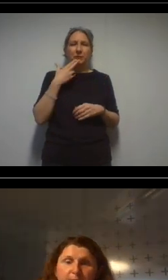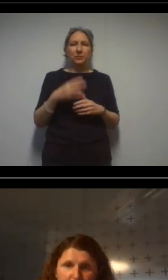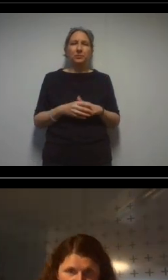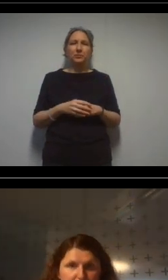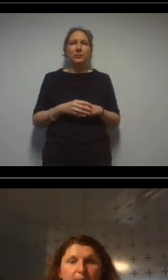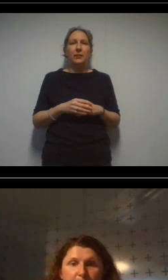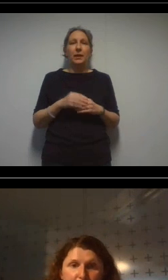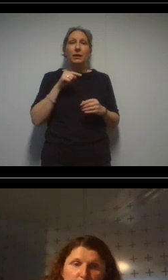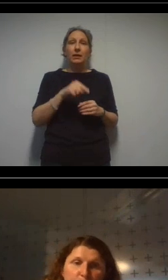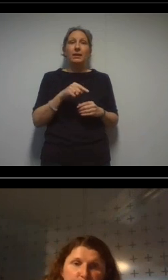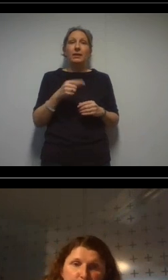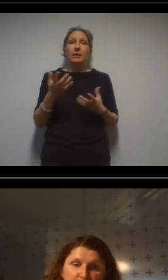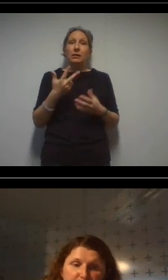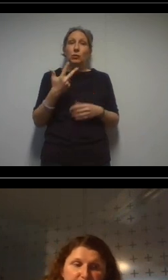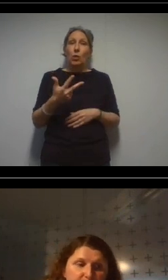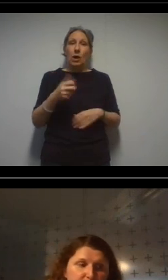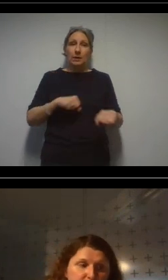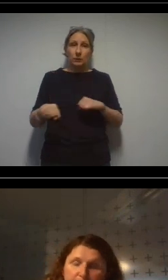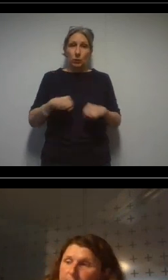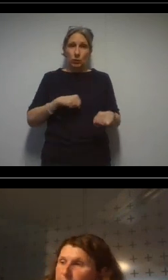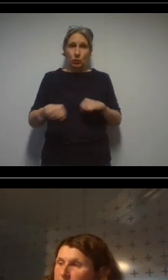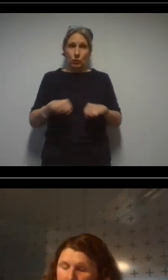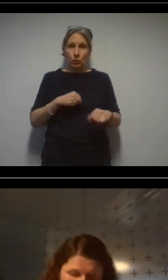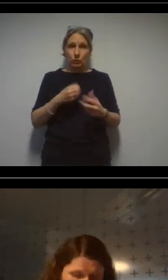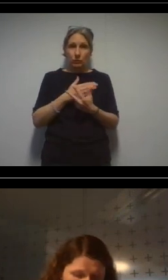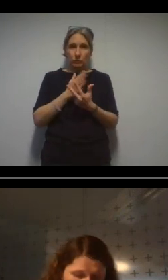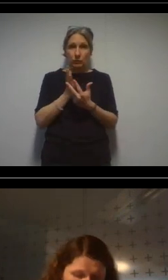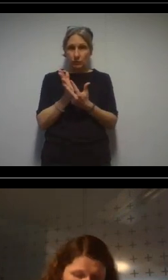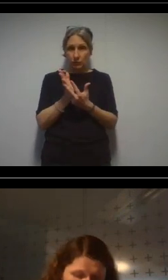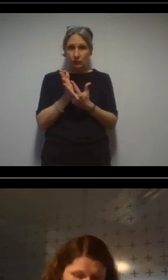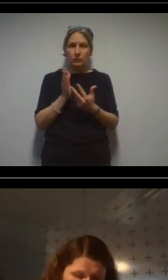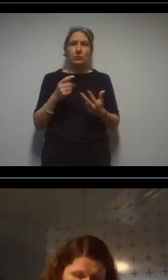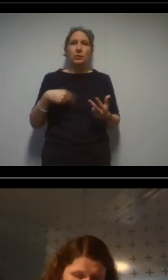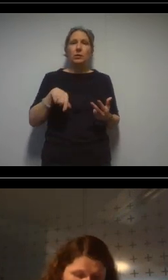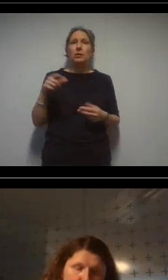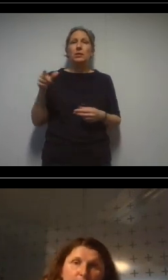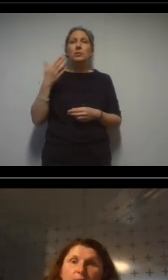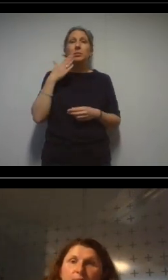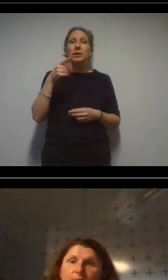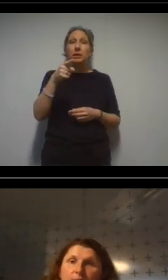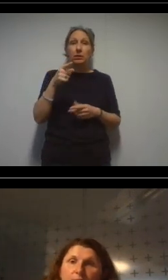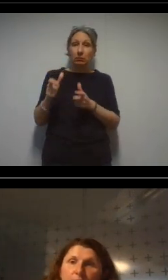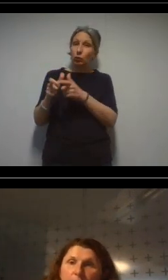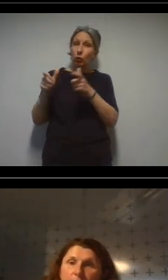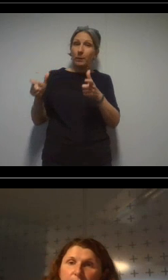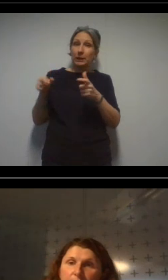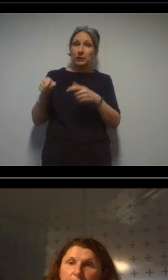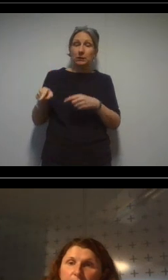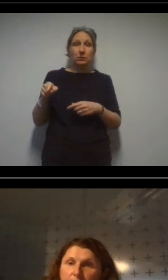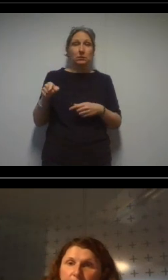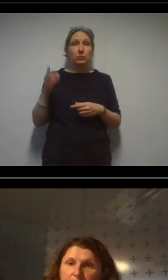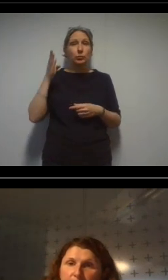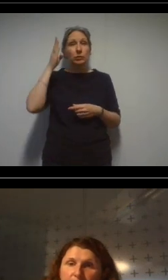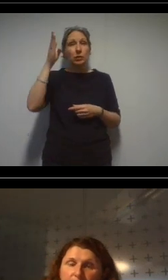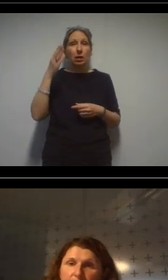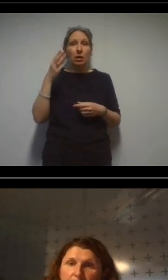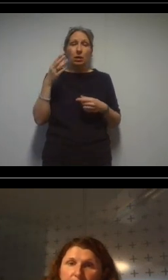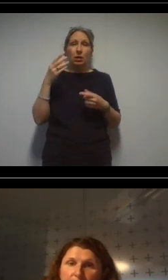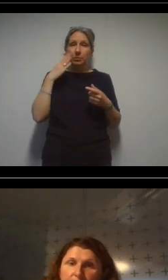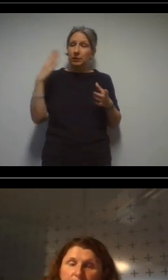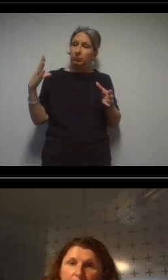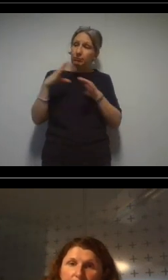pour ça, on a trois types d'actions. Donc, c'est vraiment important de vous dire qu'en tant qu'entreprise, si demain, on est amené à travailler ensemble, ce sont